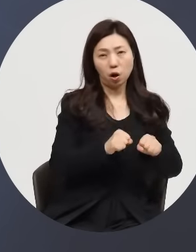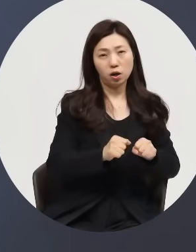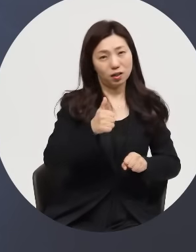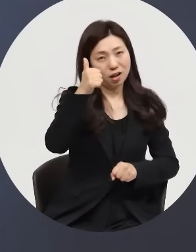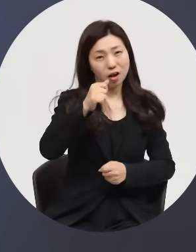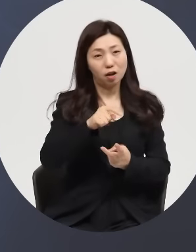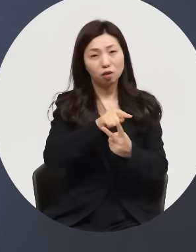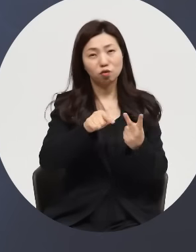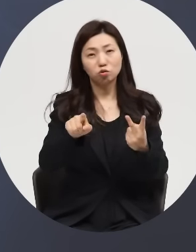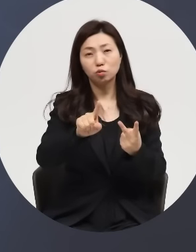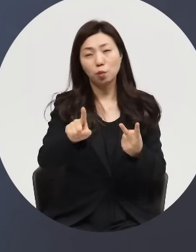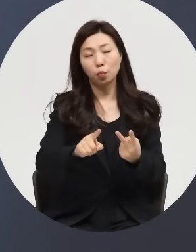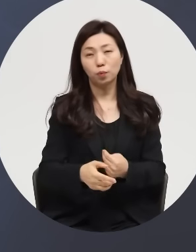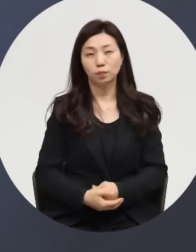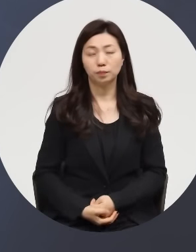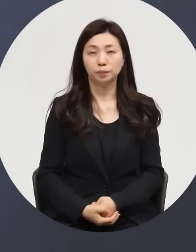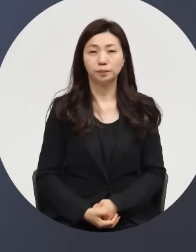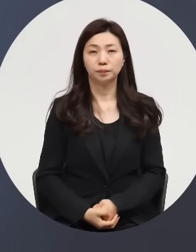나을 것 같아.